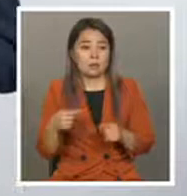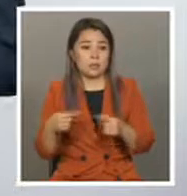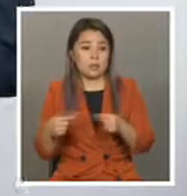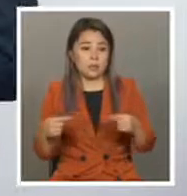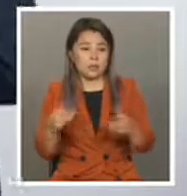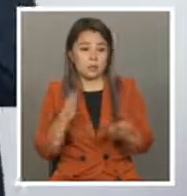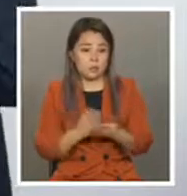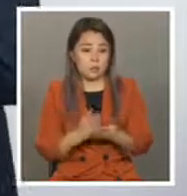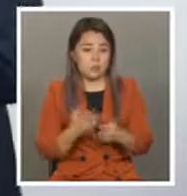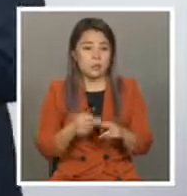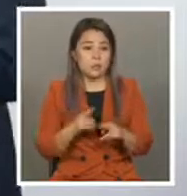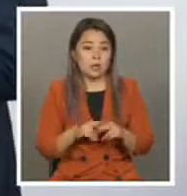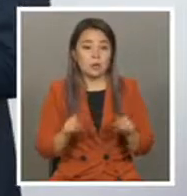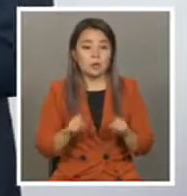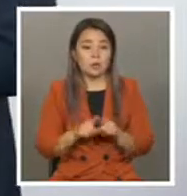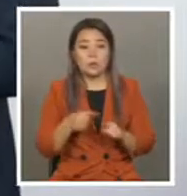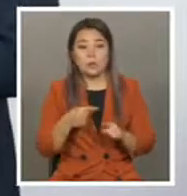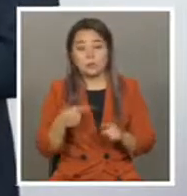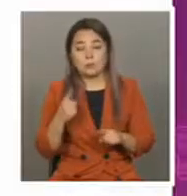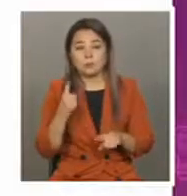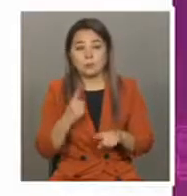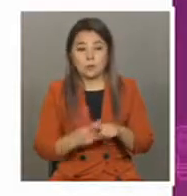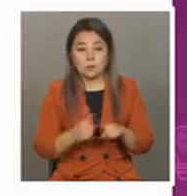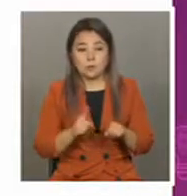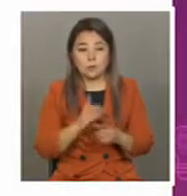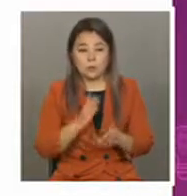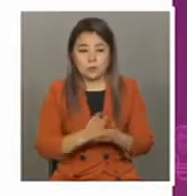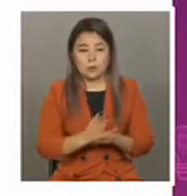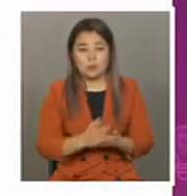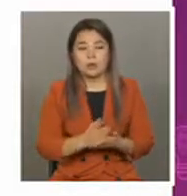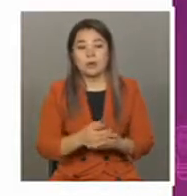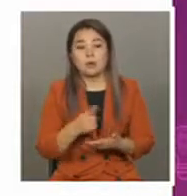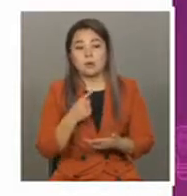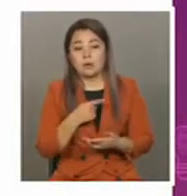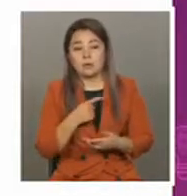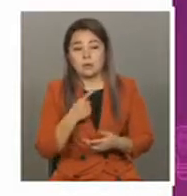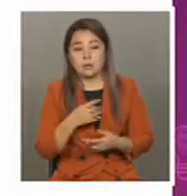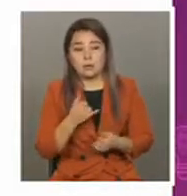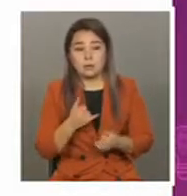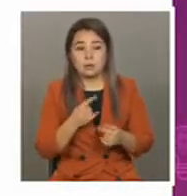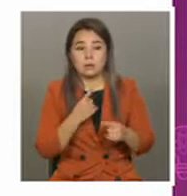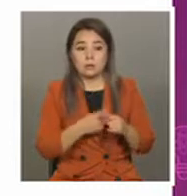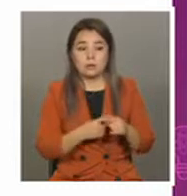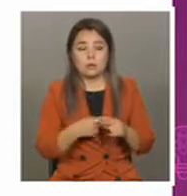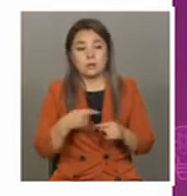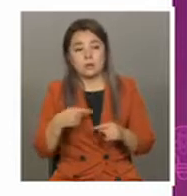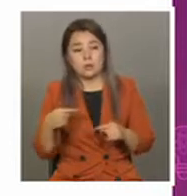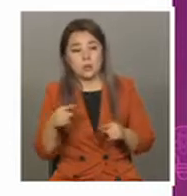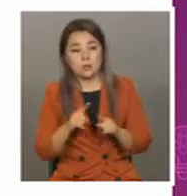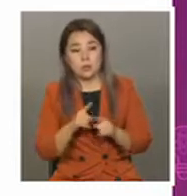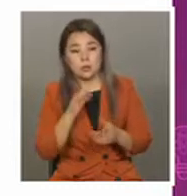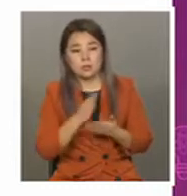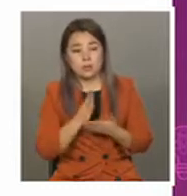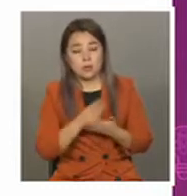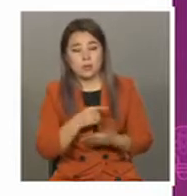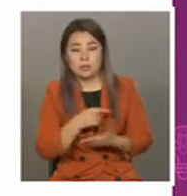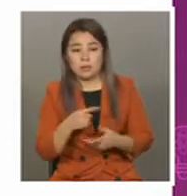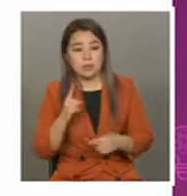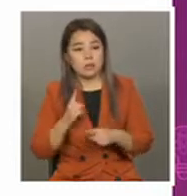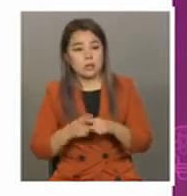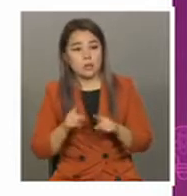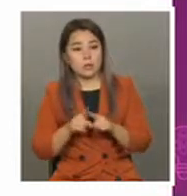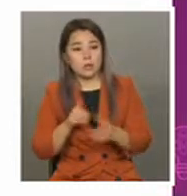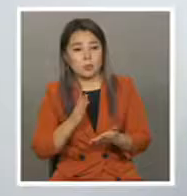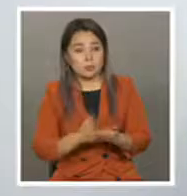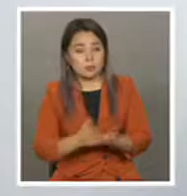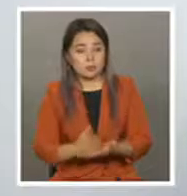таңбалсандар, біреуі оң, біреуі теріс болуы мүмкін. Мысалы, x1 оң, x2 теріс, немесе керісінше, x1 теріс, x2